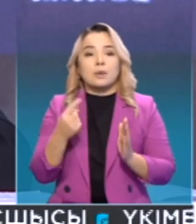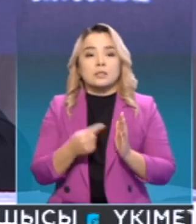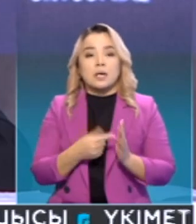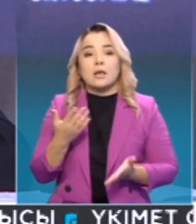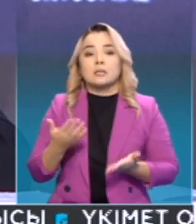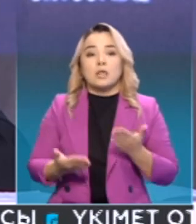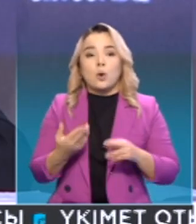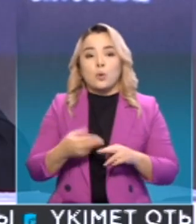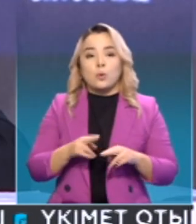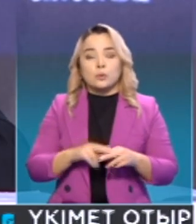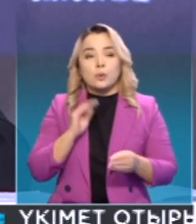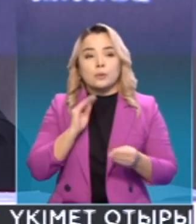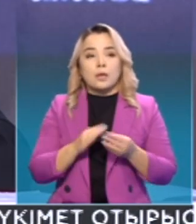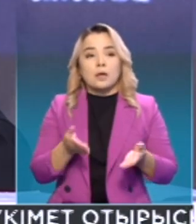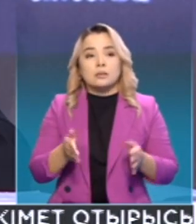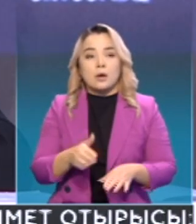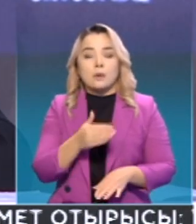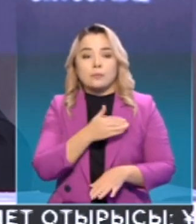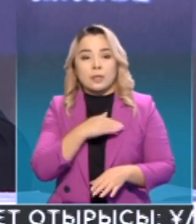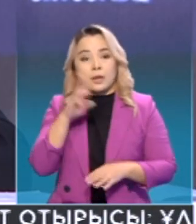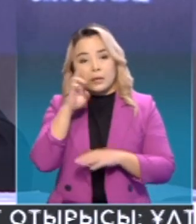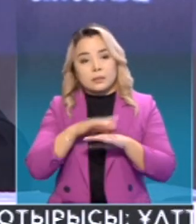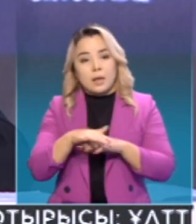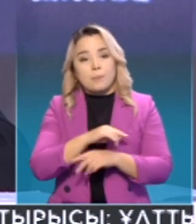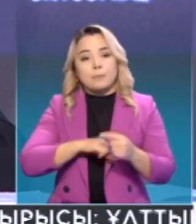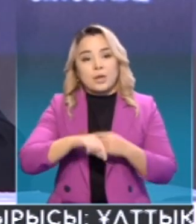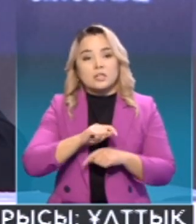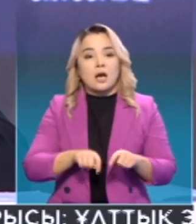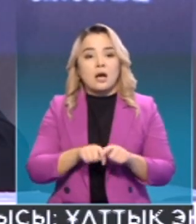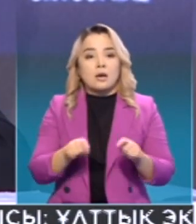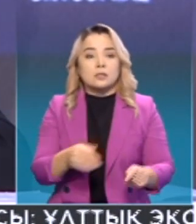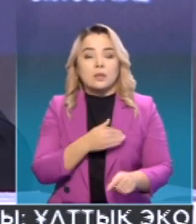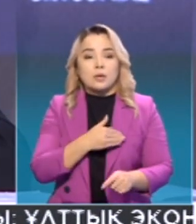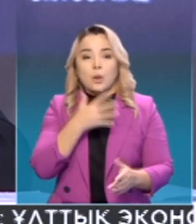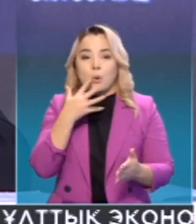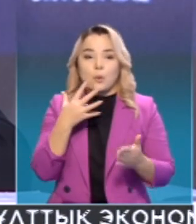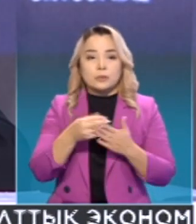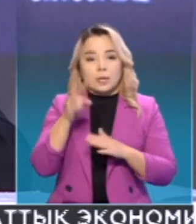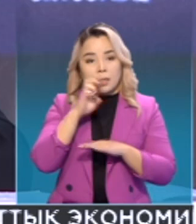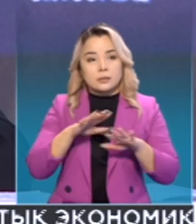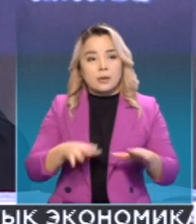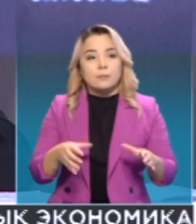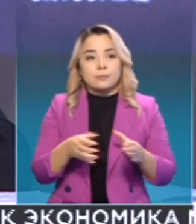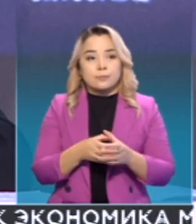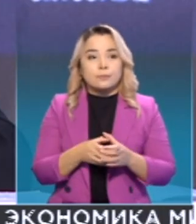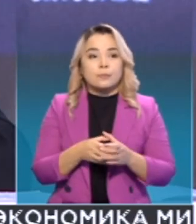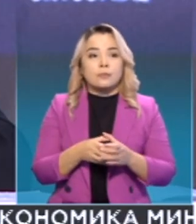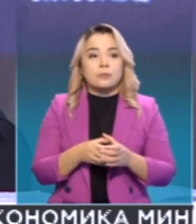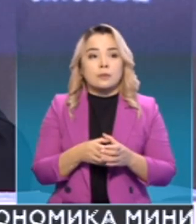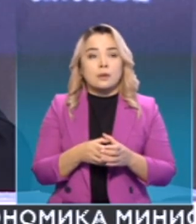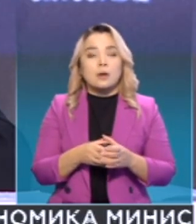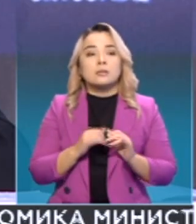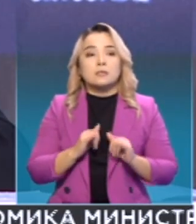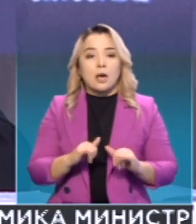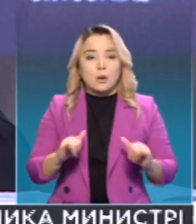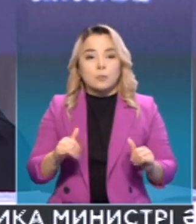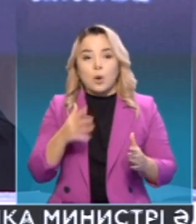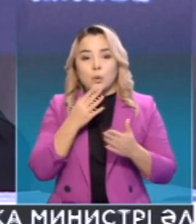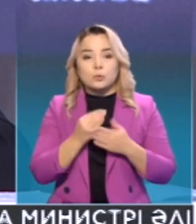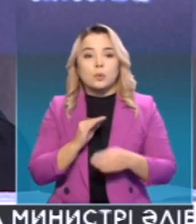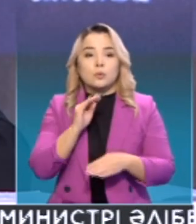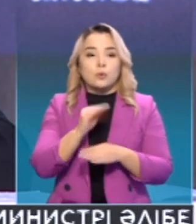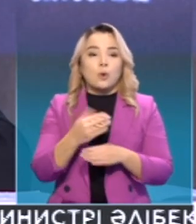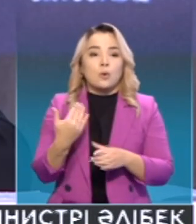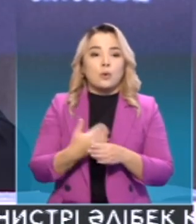де ол жақта тұра берем, бірақ еліме келіп, бизнесімді ашып, өзімнің елімнің жаңағы бір дамуына өз үлесімді